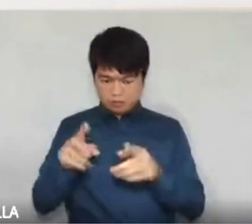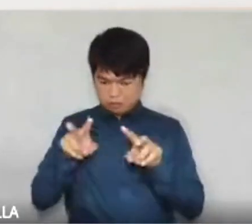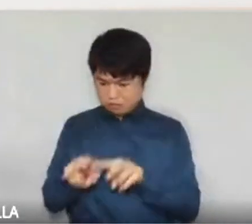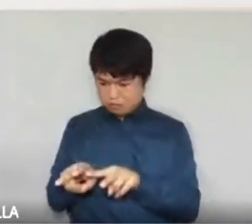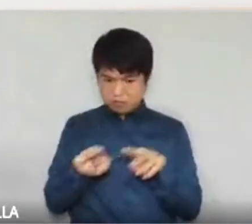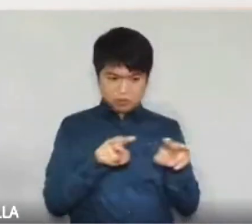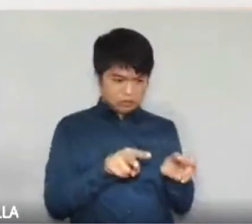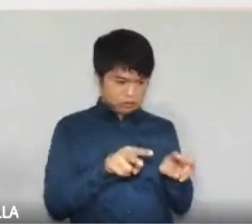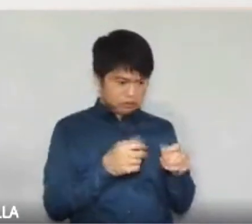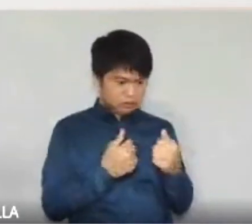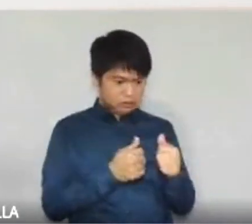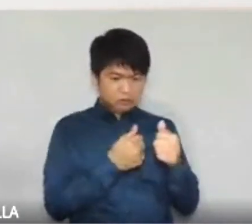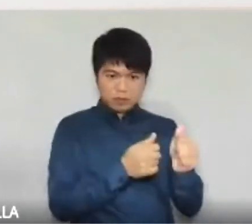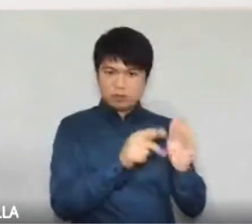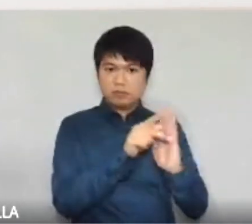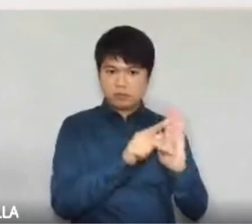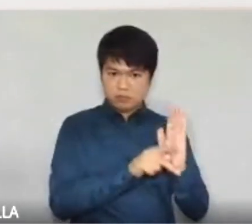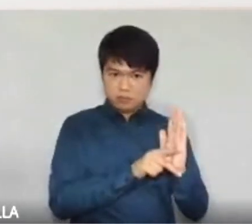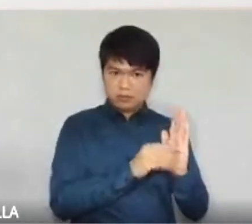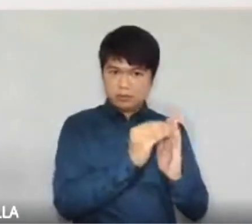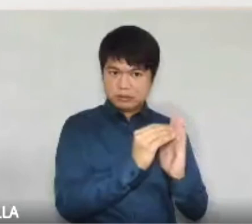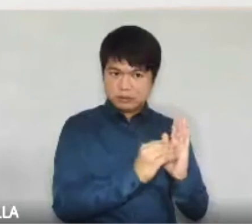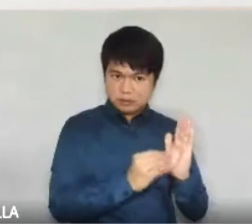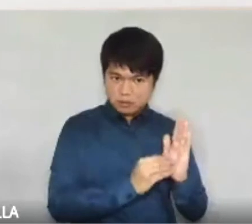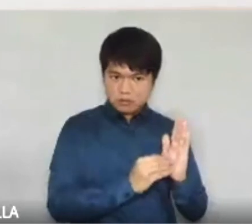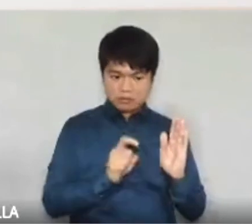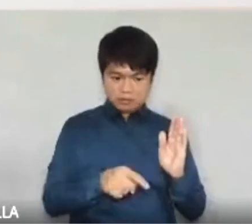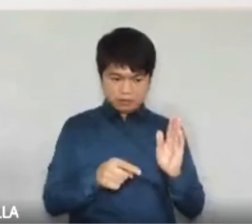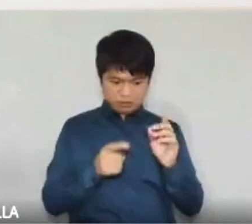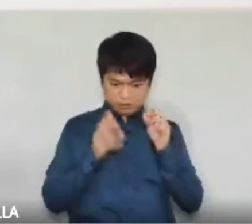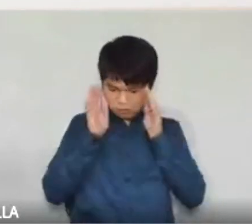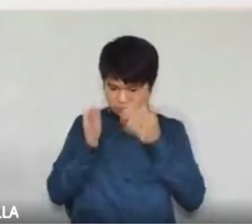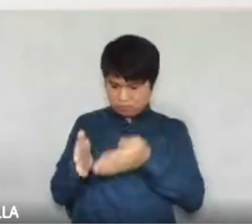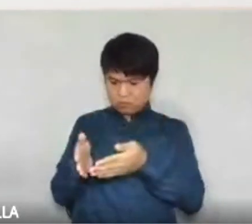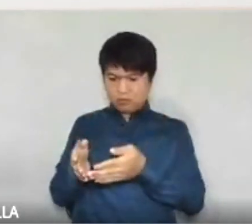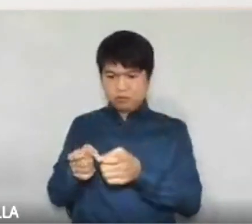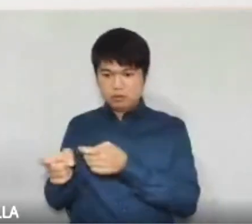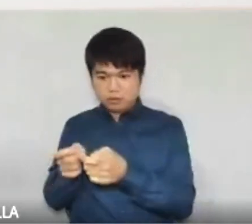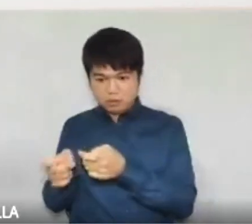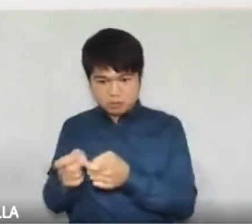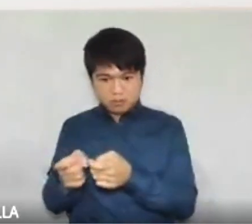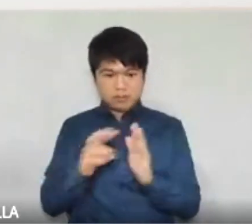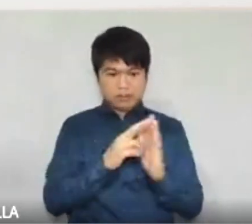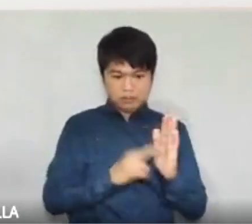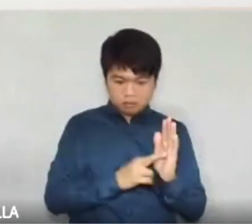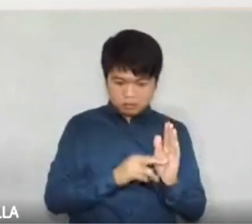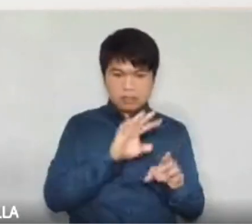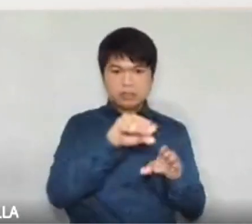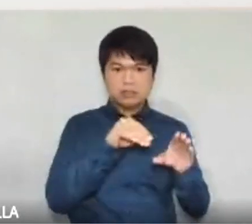sa standards. Kailangan tutukan ang governance, ang regulation, kasama na rito